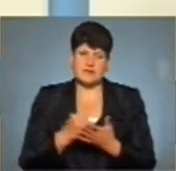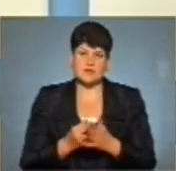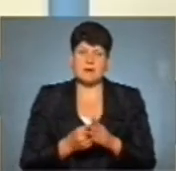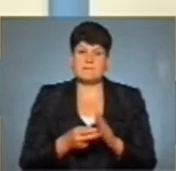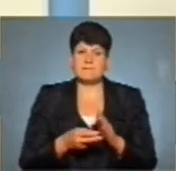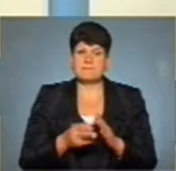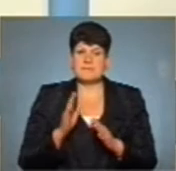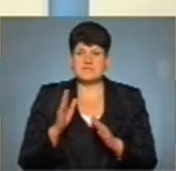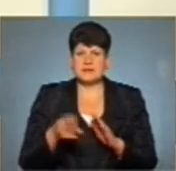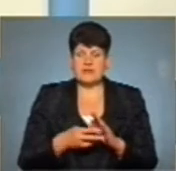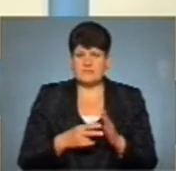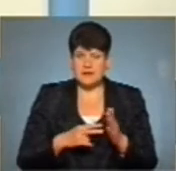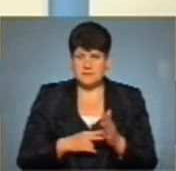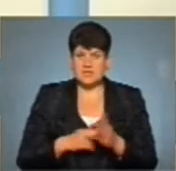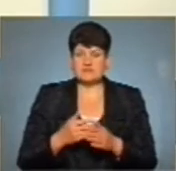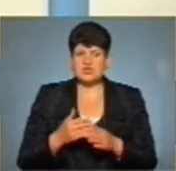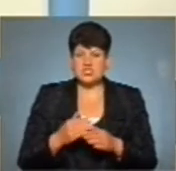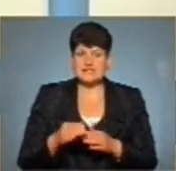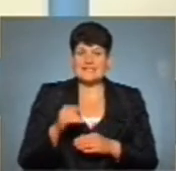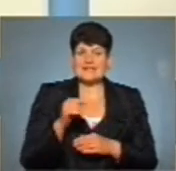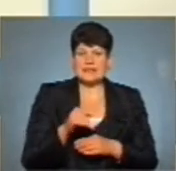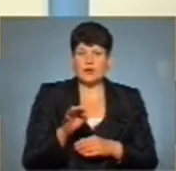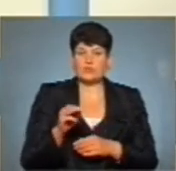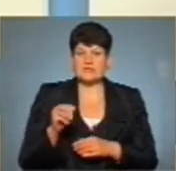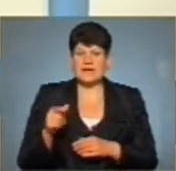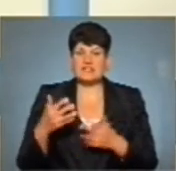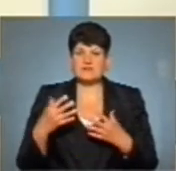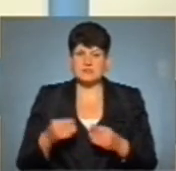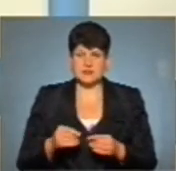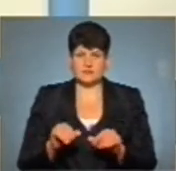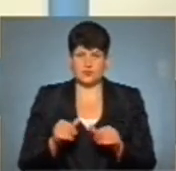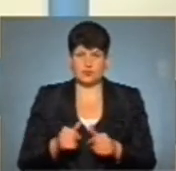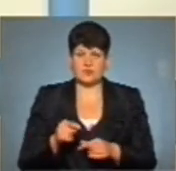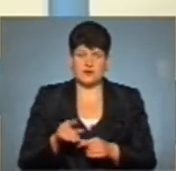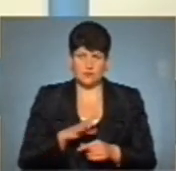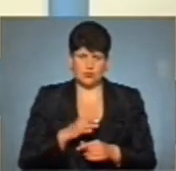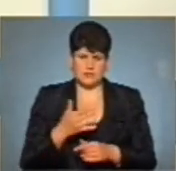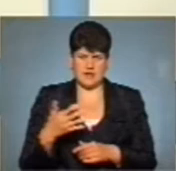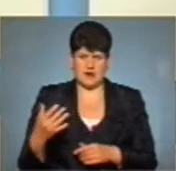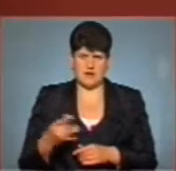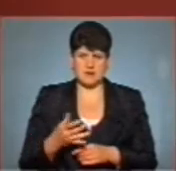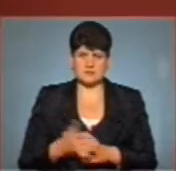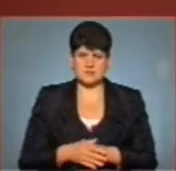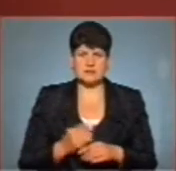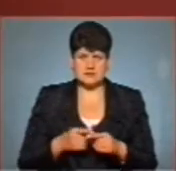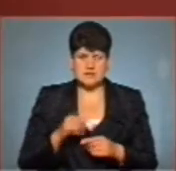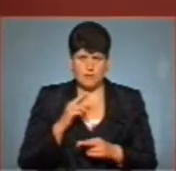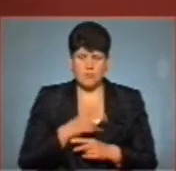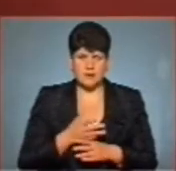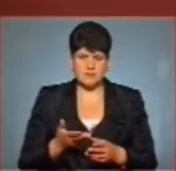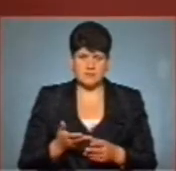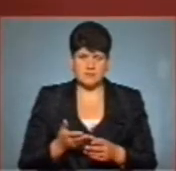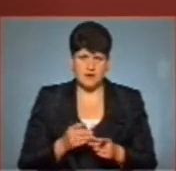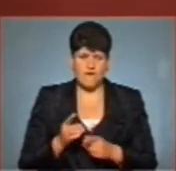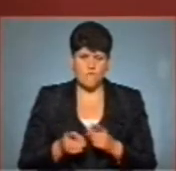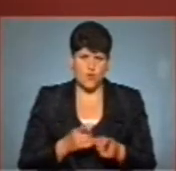план, але тільки в частині тих ОТГ, які вже сформовані. І так відбувалося декілька разів. Це помилки реформи децентралізації,